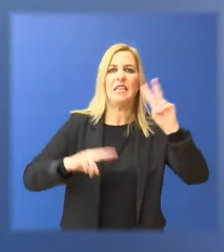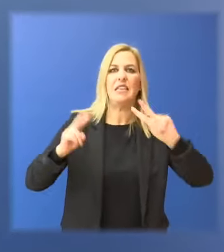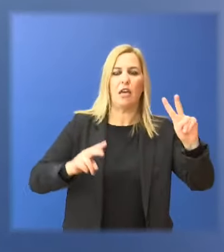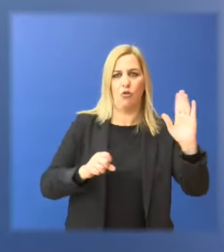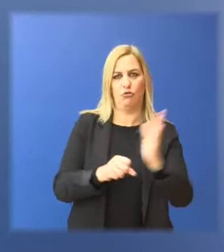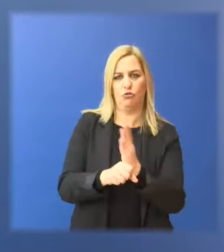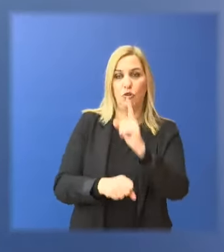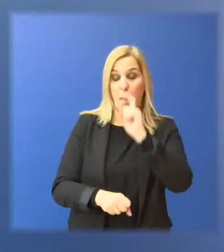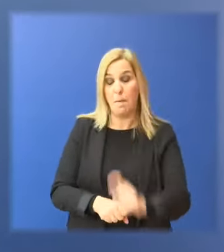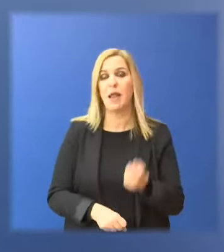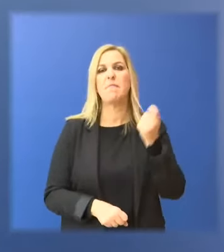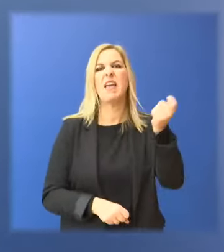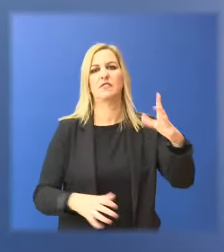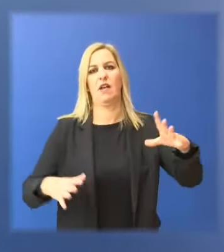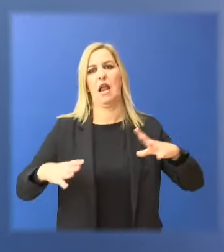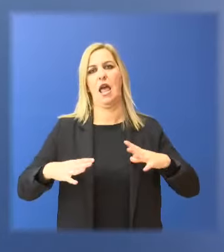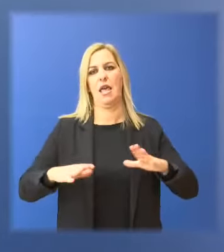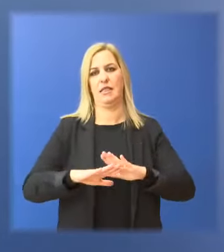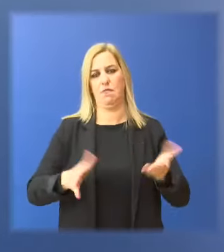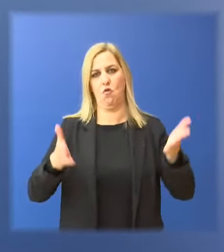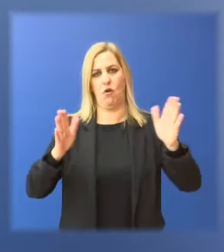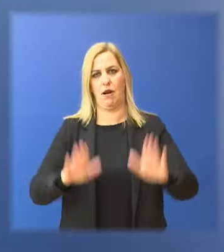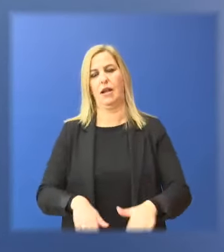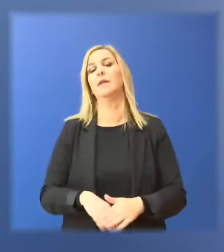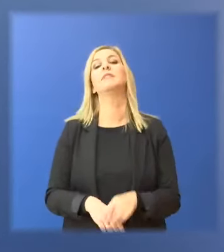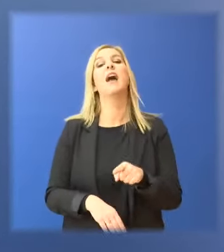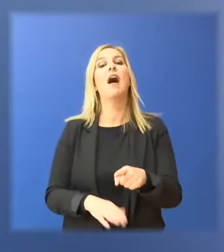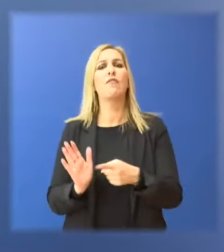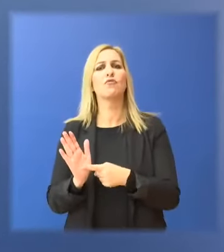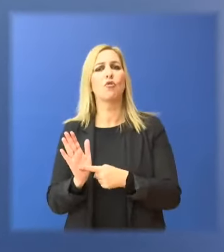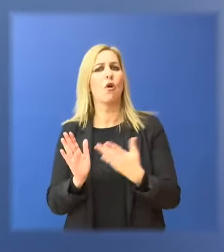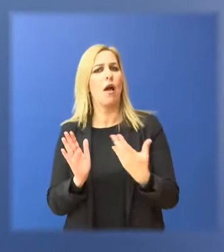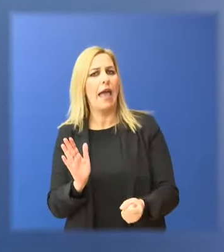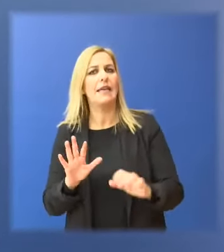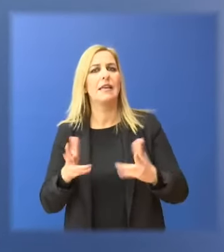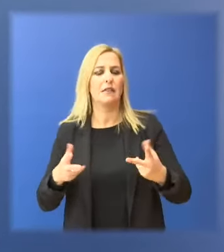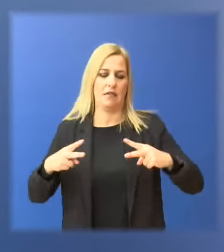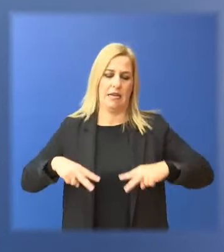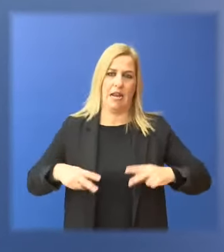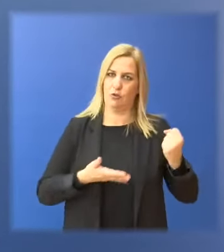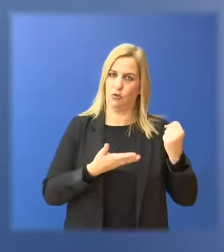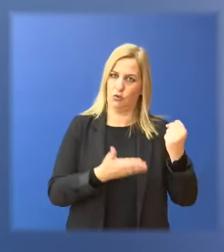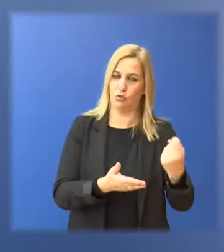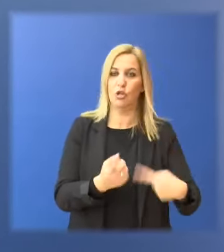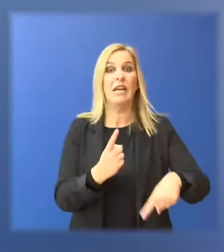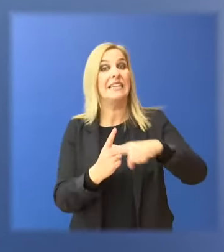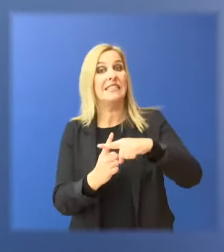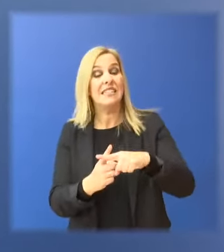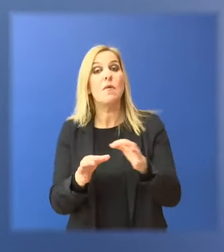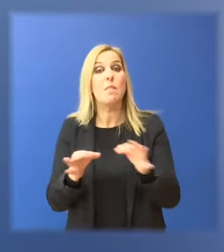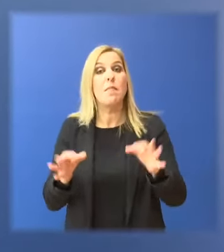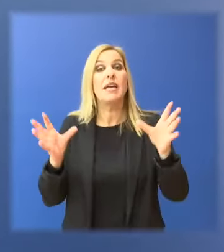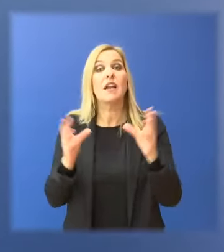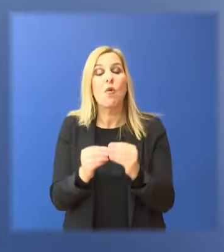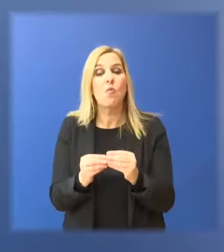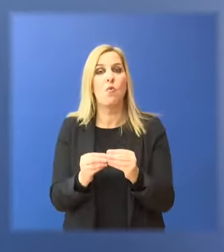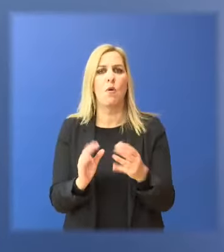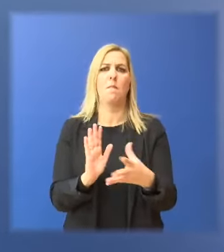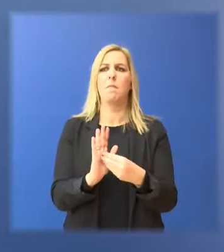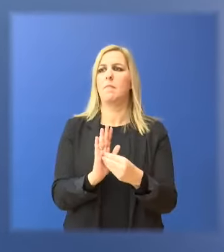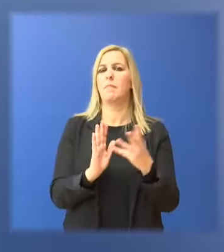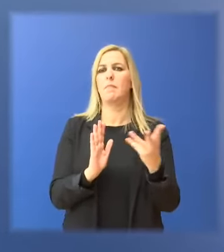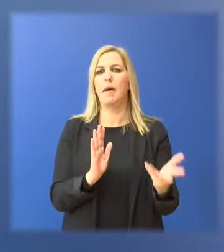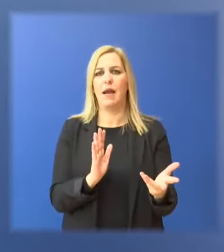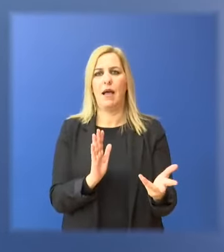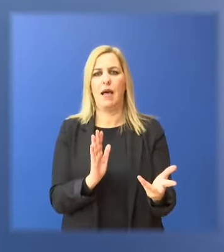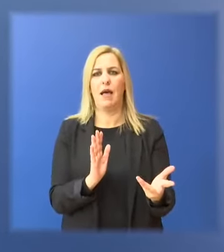καταστροφές. Το νομοσχέδιο περιλαμβάνει μια σειρά από μέτρα ενδυνάμωσης του πλαισίου της κρατικής αρρωγής, αλλά και στοχευμένα μέτρα όπως μεταξύ άλλων η